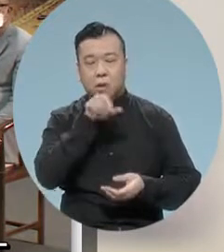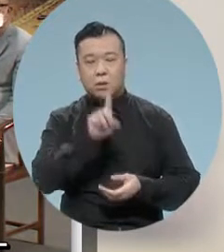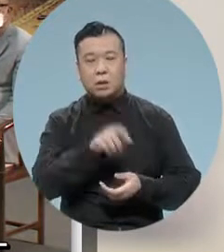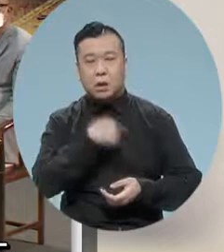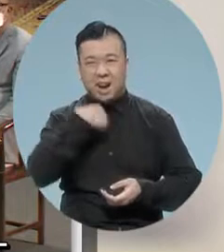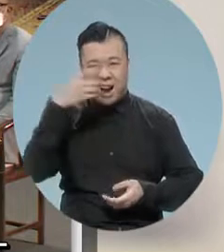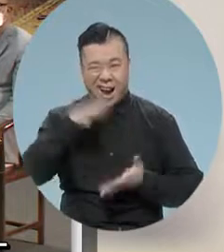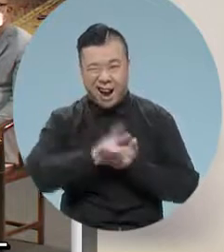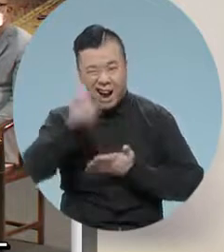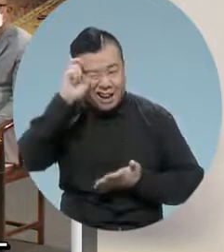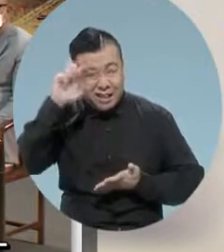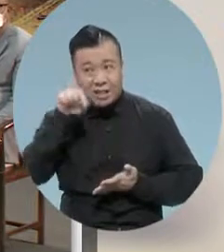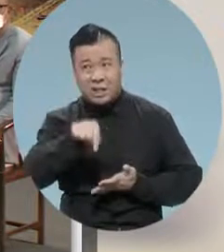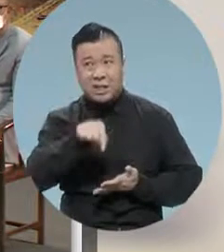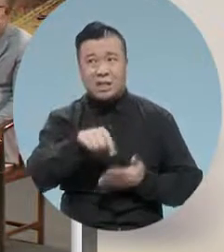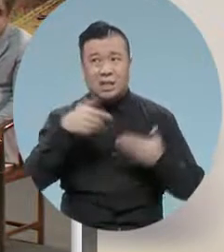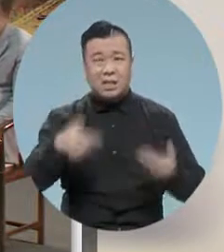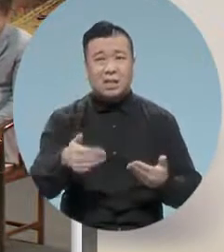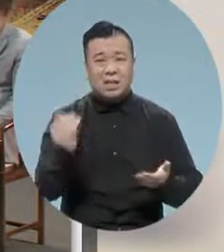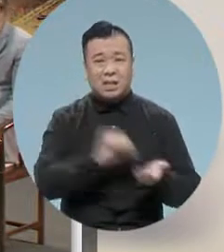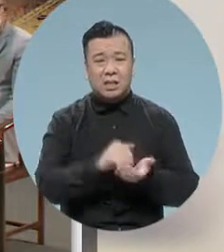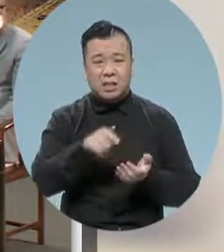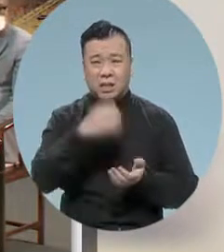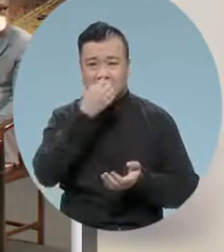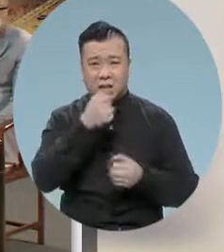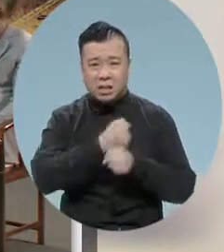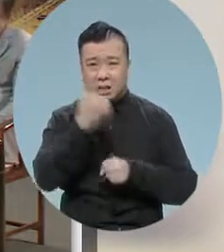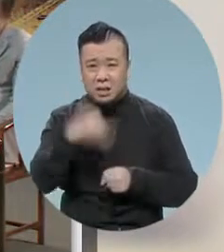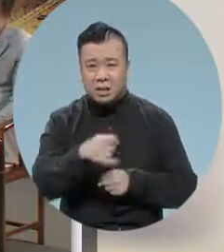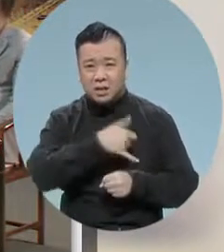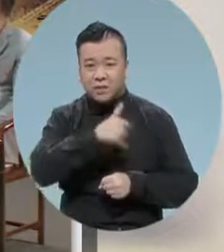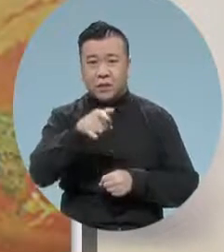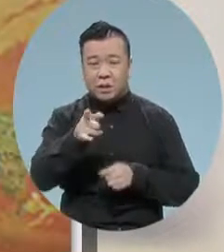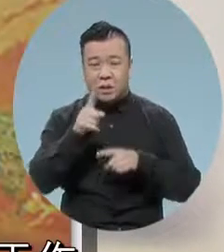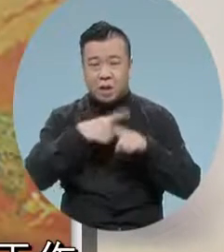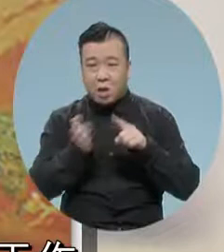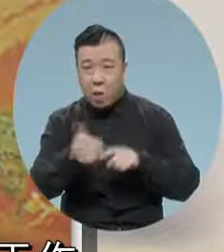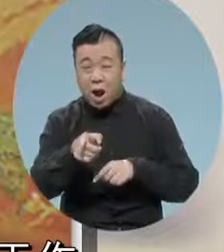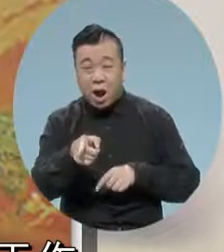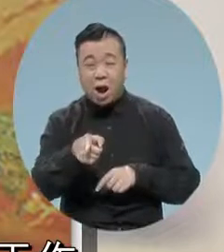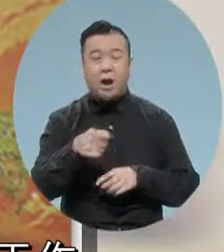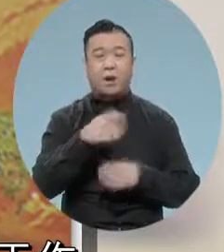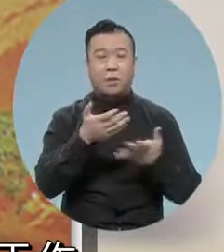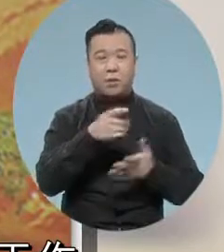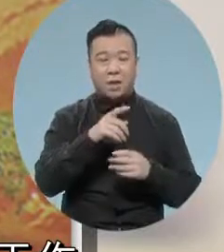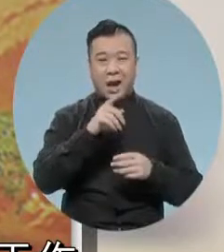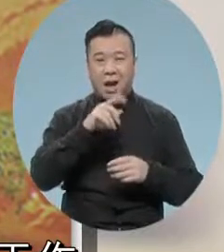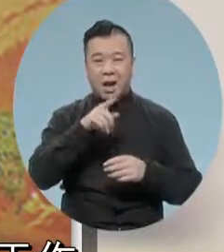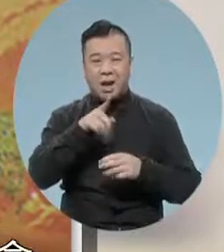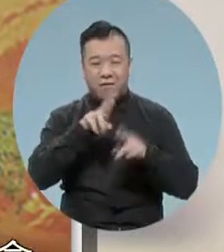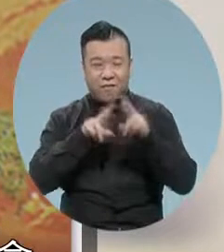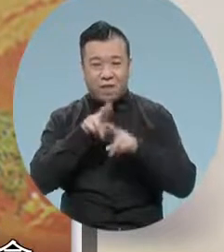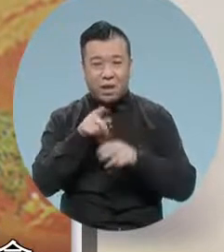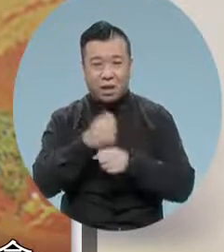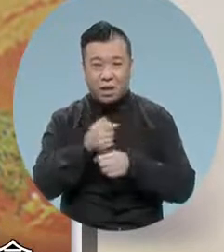不要想今時今日就是你如果在香港做不到了，你就回去大灣區，或者只有 IT 的人才可以去大灣區